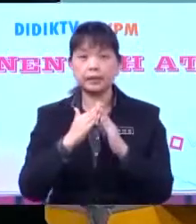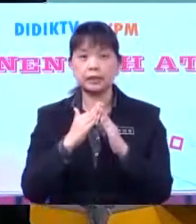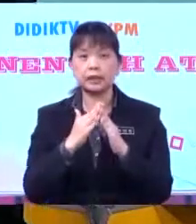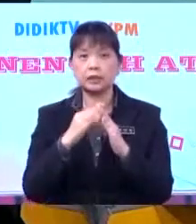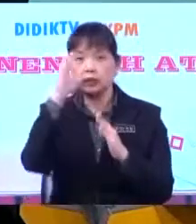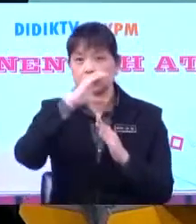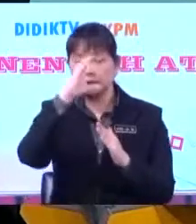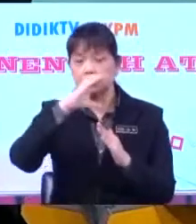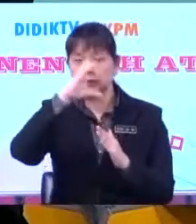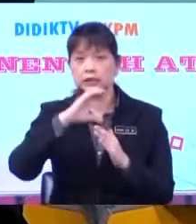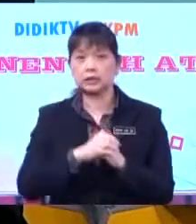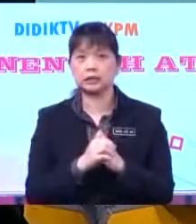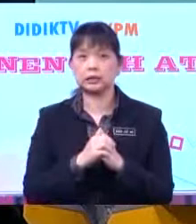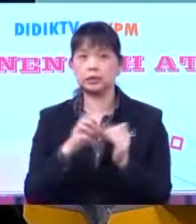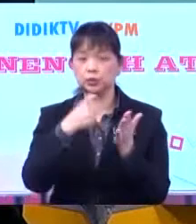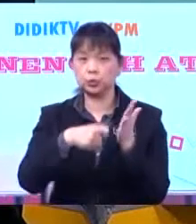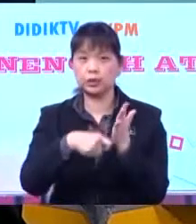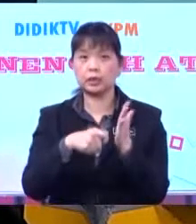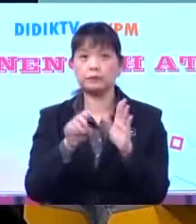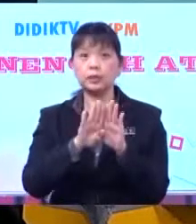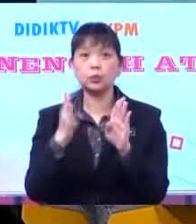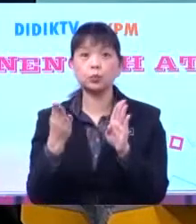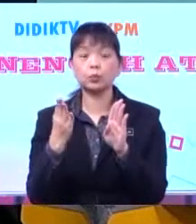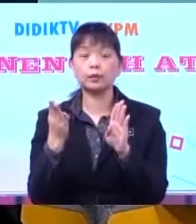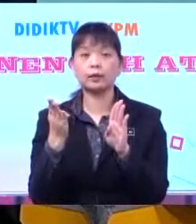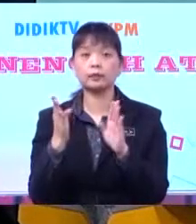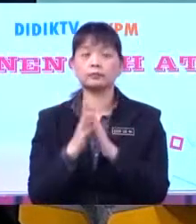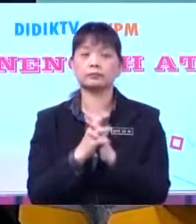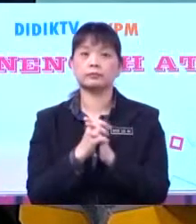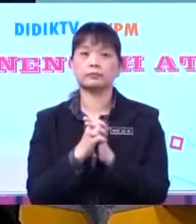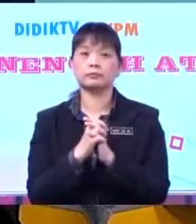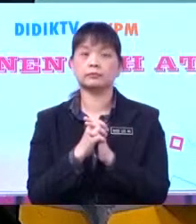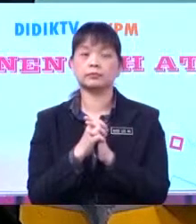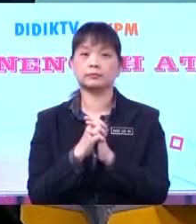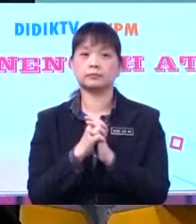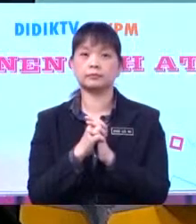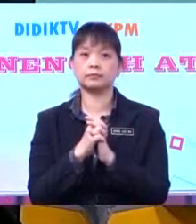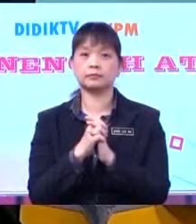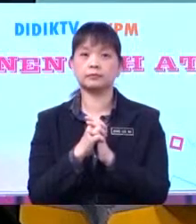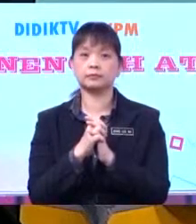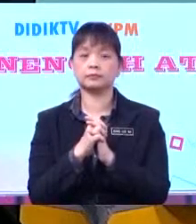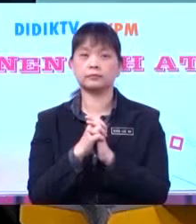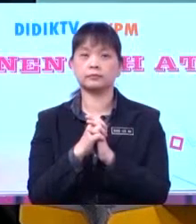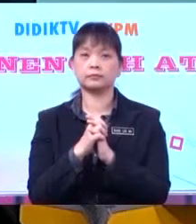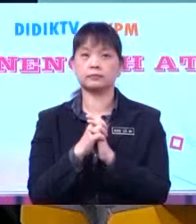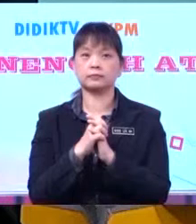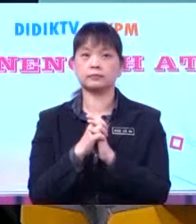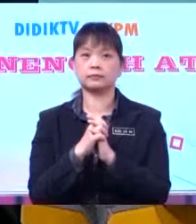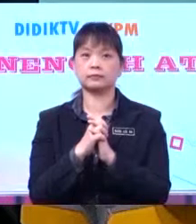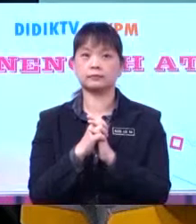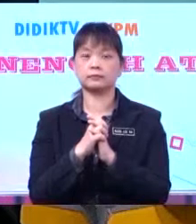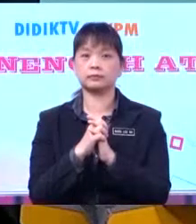nyaris itik edisi Tidy mana Oke Siti dimana asistensi golek ada Cukai darat dengan